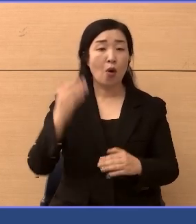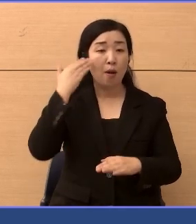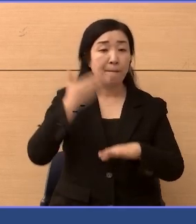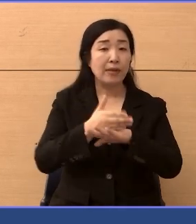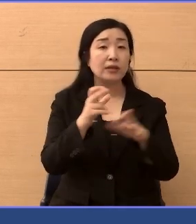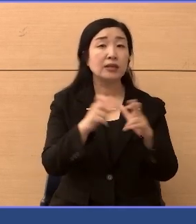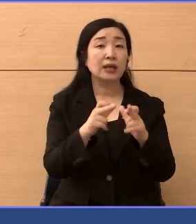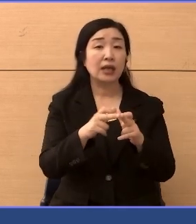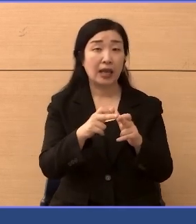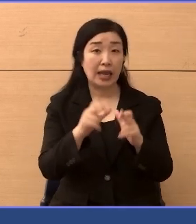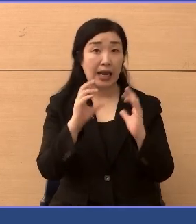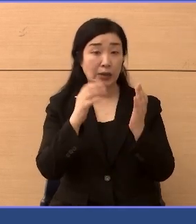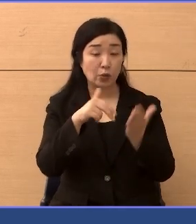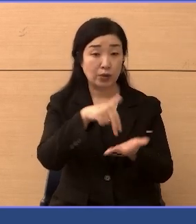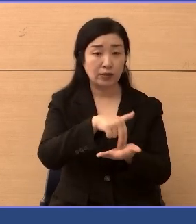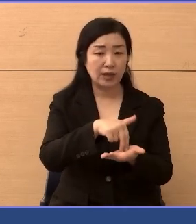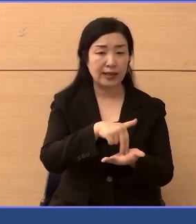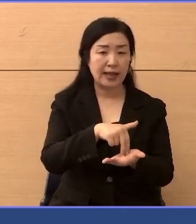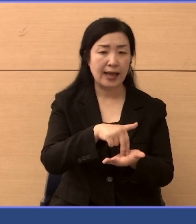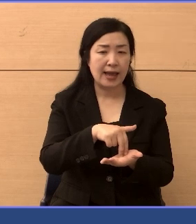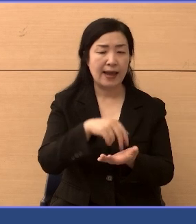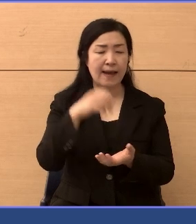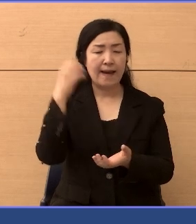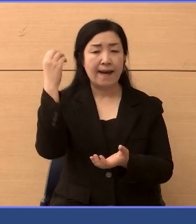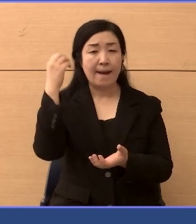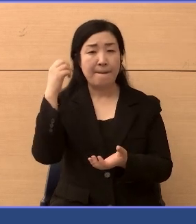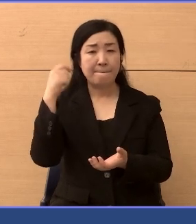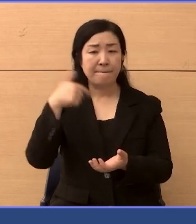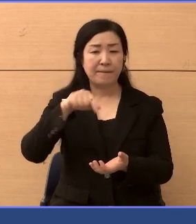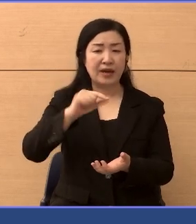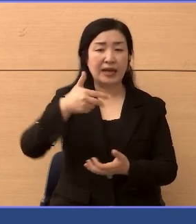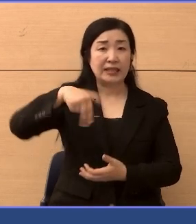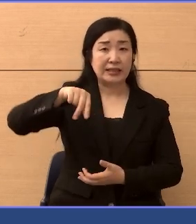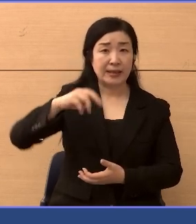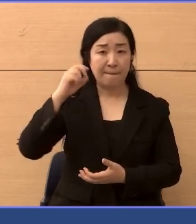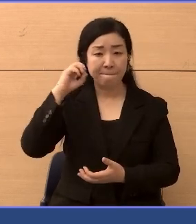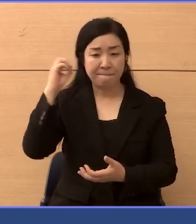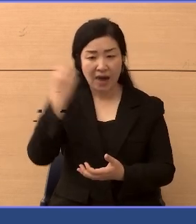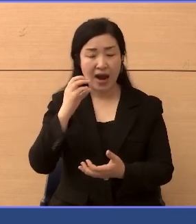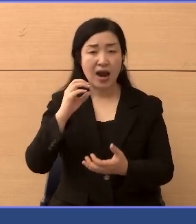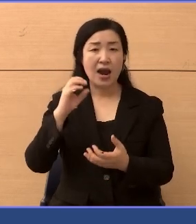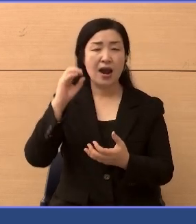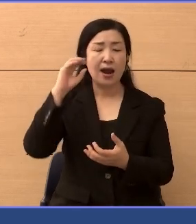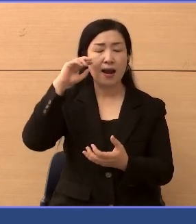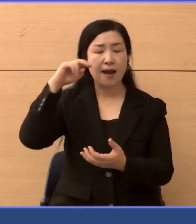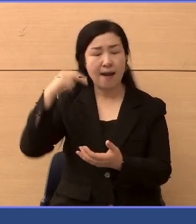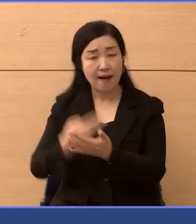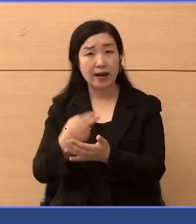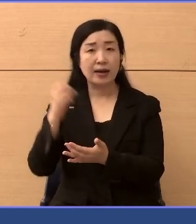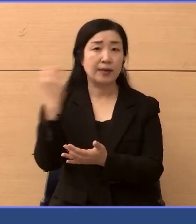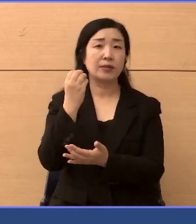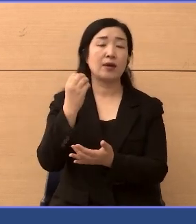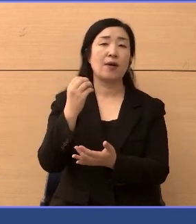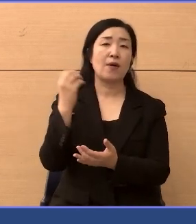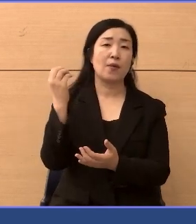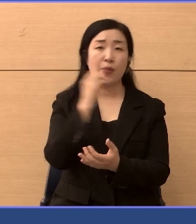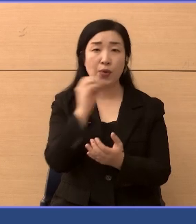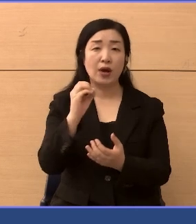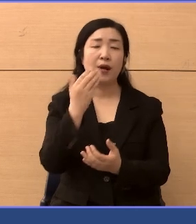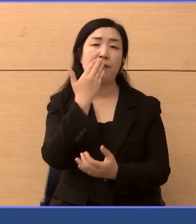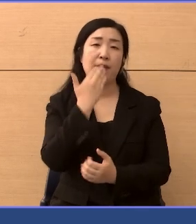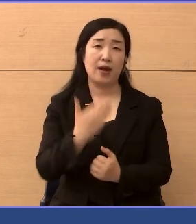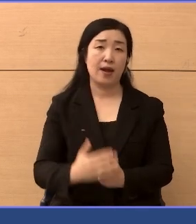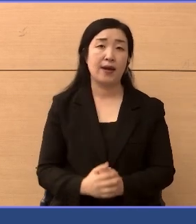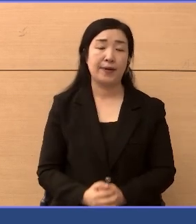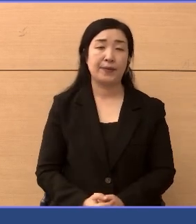아이들의 develop 경우에는 epilepsy. 간질이 또 So 발생할 경우도 these 있습니다. types of 이런 behaviors 종류의 어떤 cause a lot of stress 행동들이 굉장히 많은 for